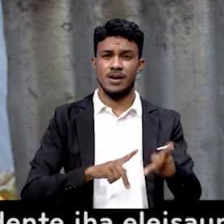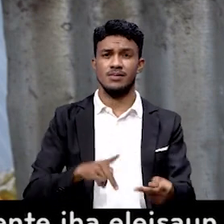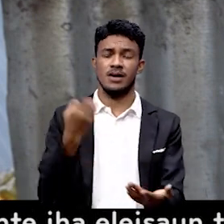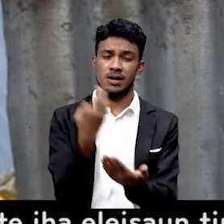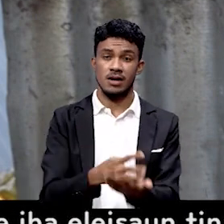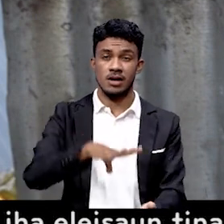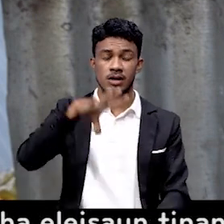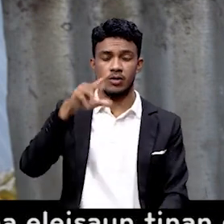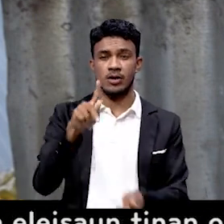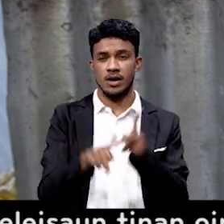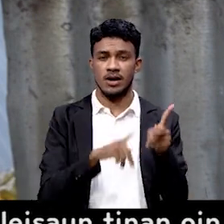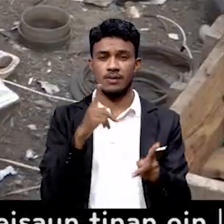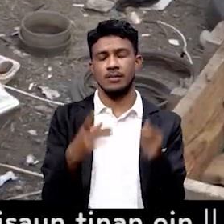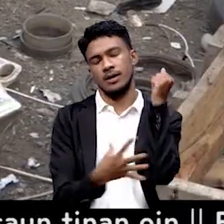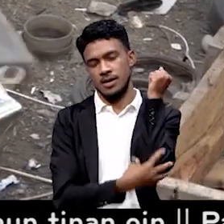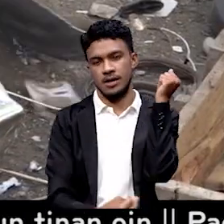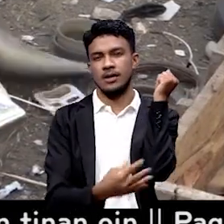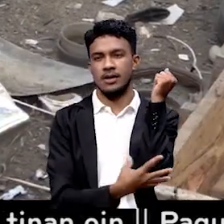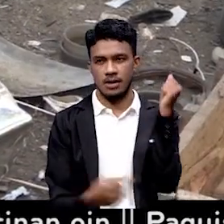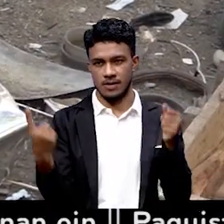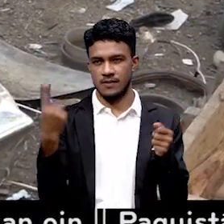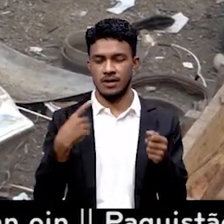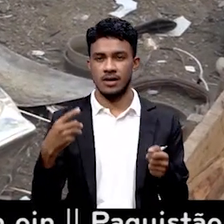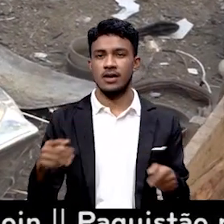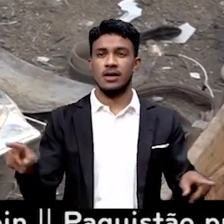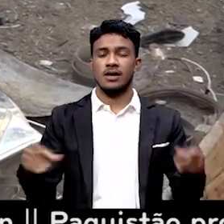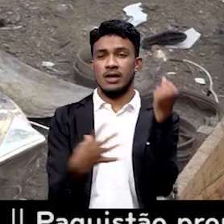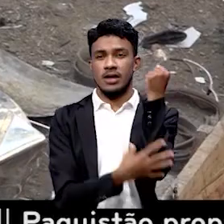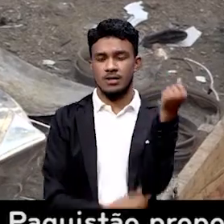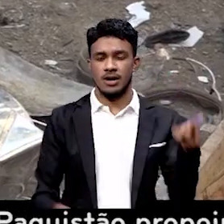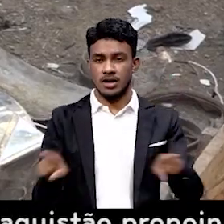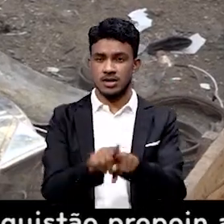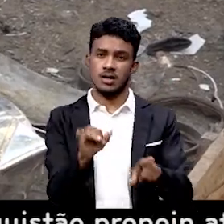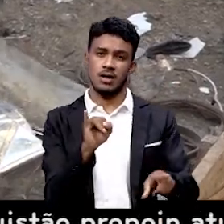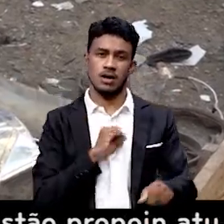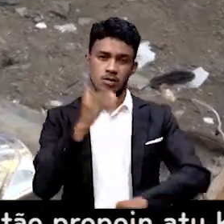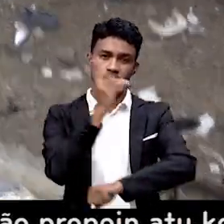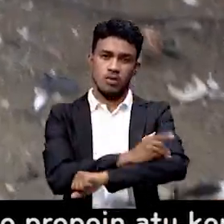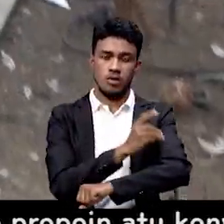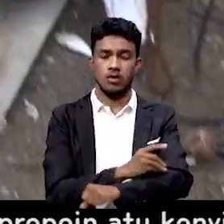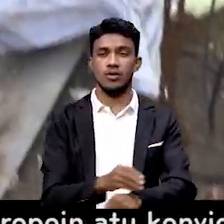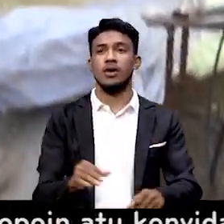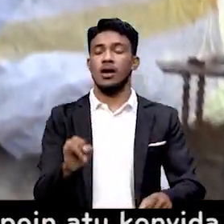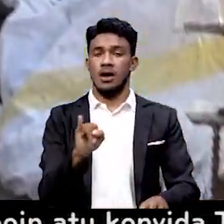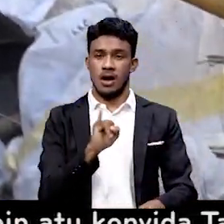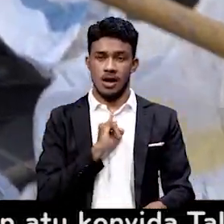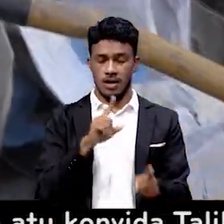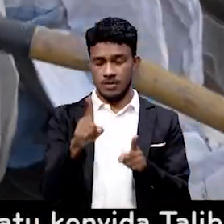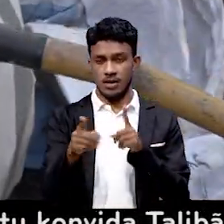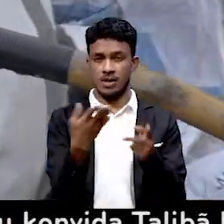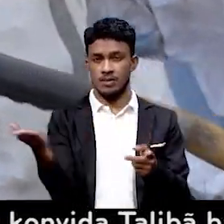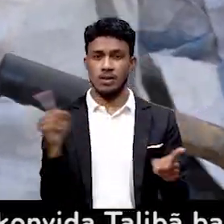ko emaki apni ki kiak maka hane sa ha lo loro ni mi te hane a bulak ne